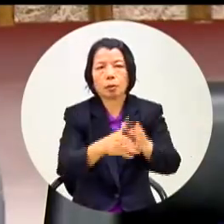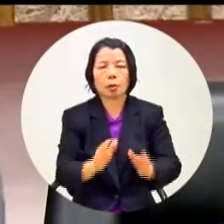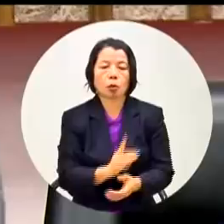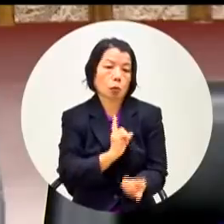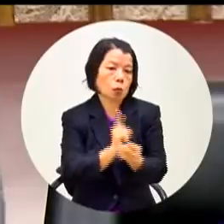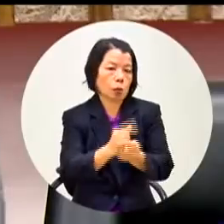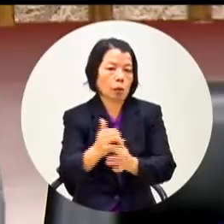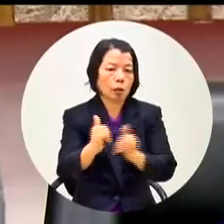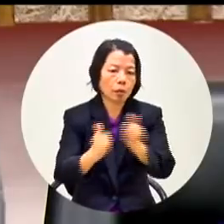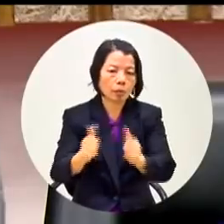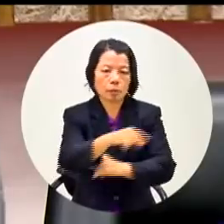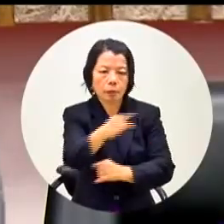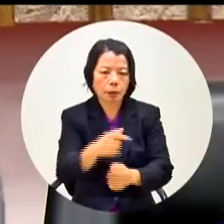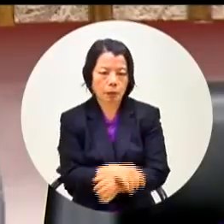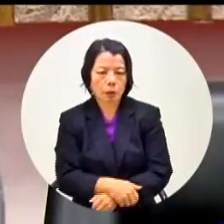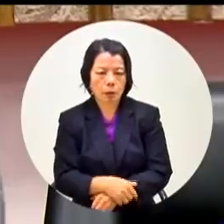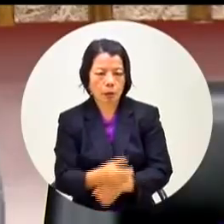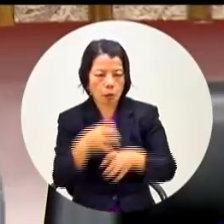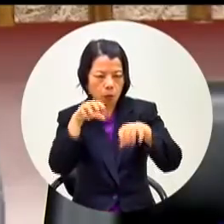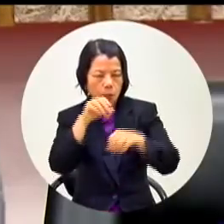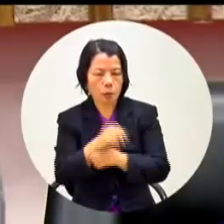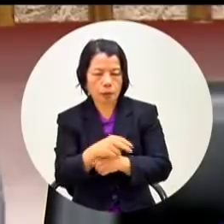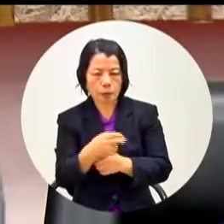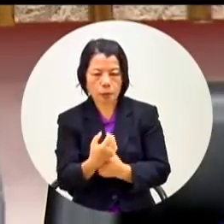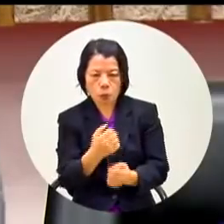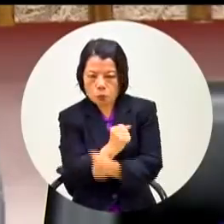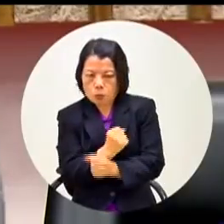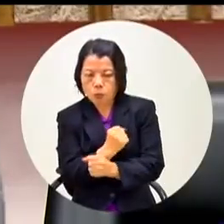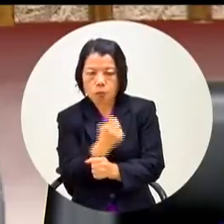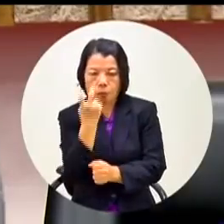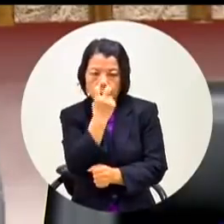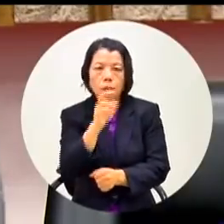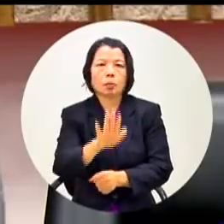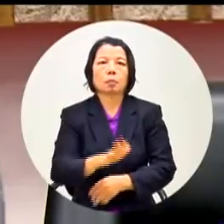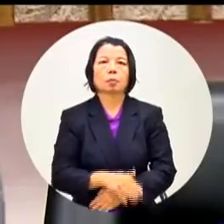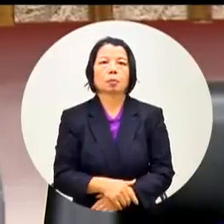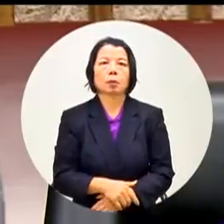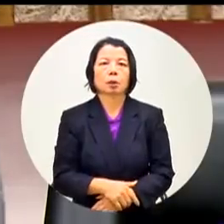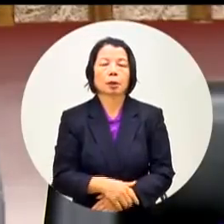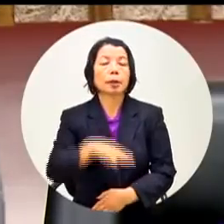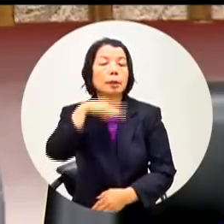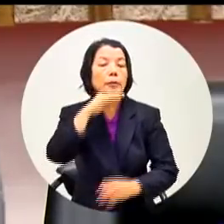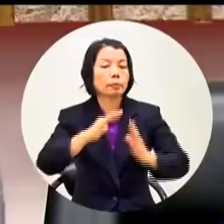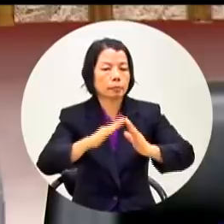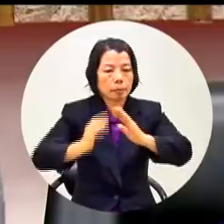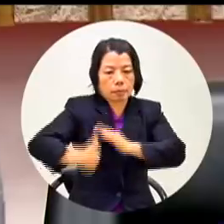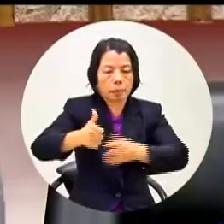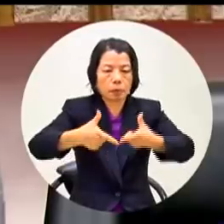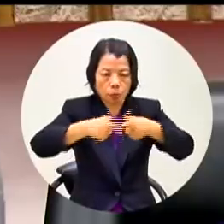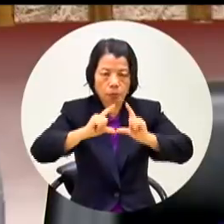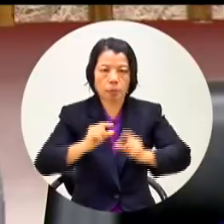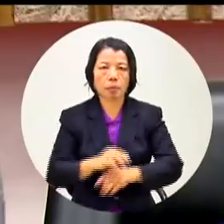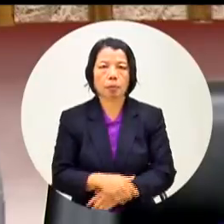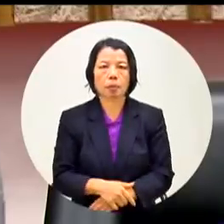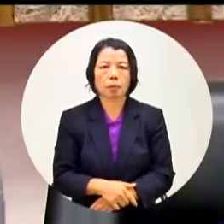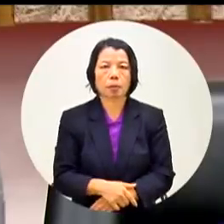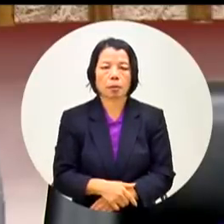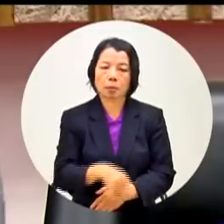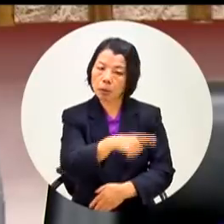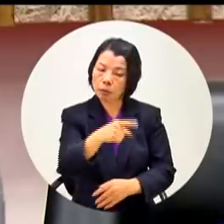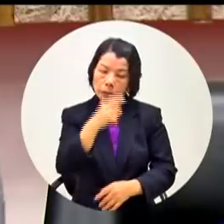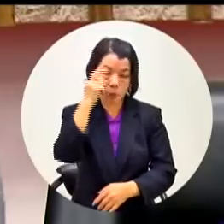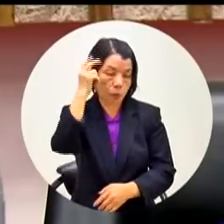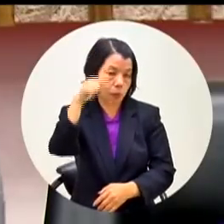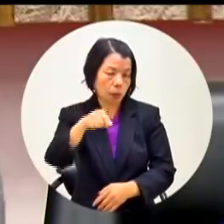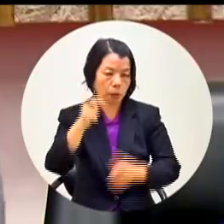哈。那我想待会呢，我要请市长来回答我一下哈。你本人觉得呢？我们高雄市呢，利用了降